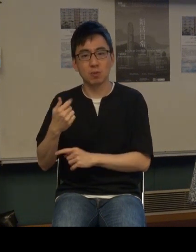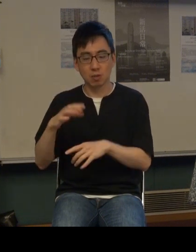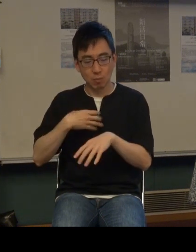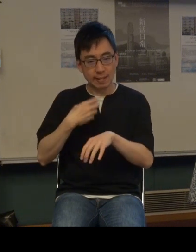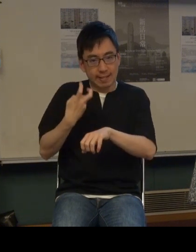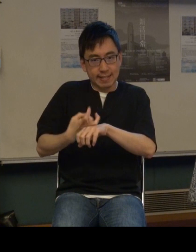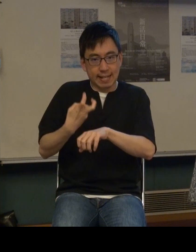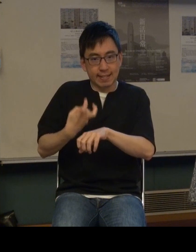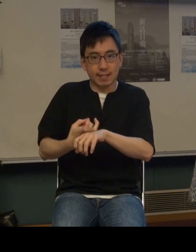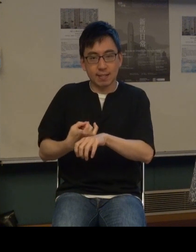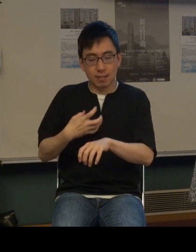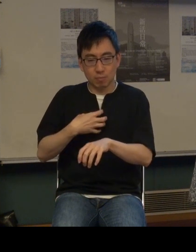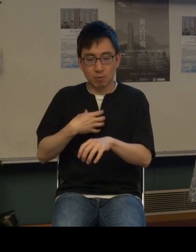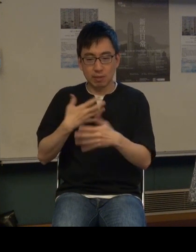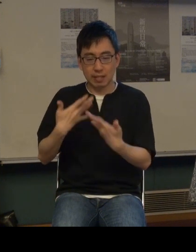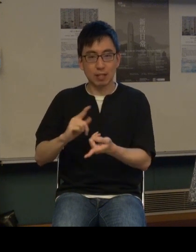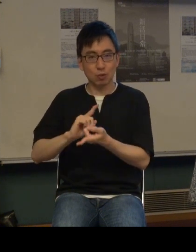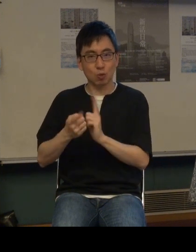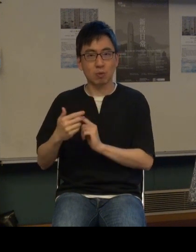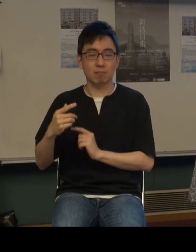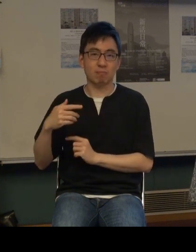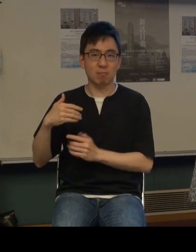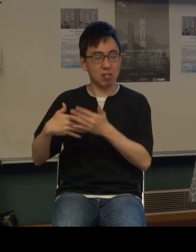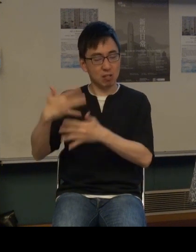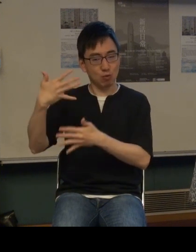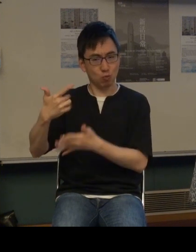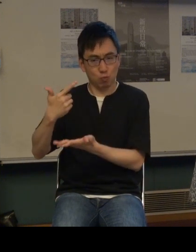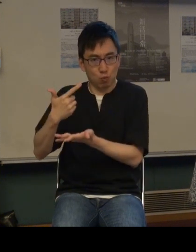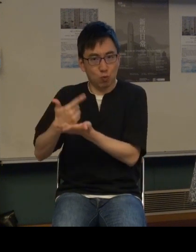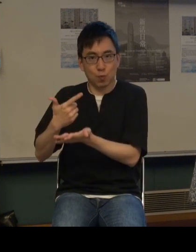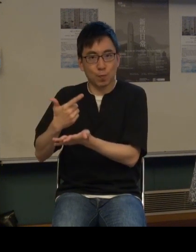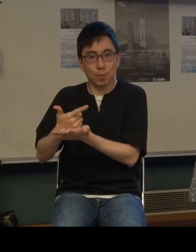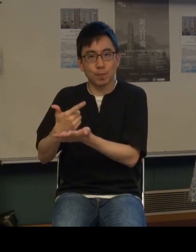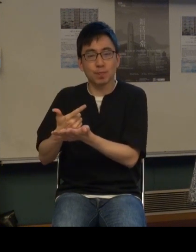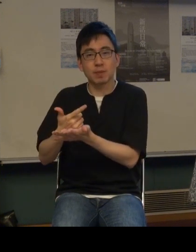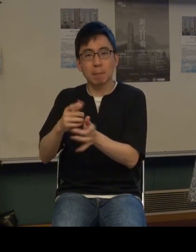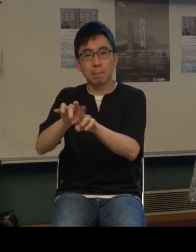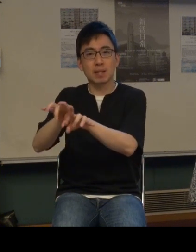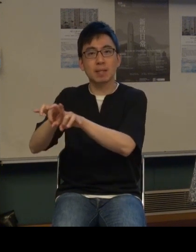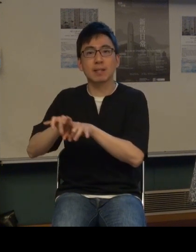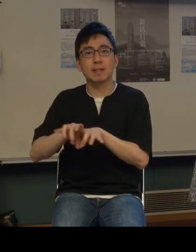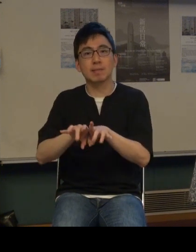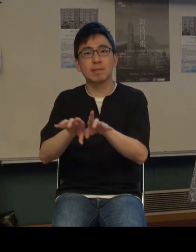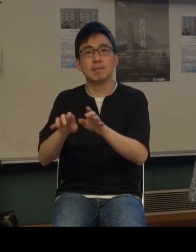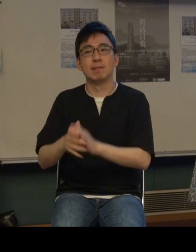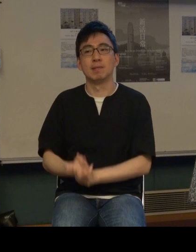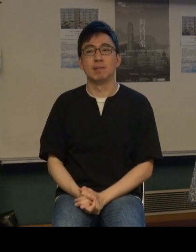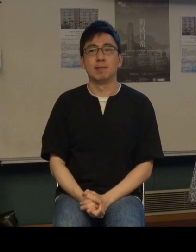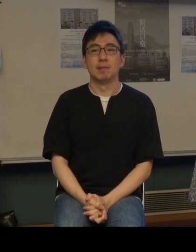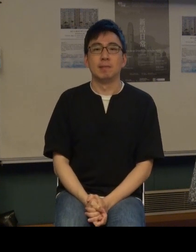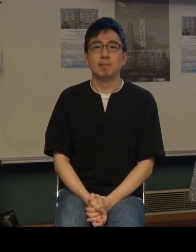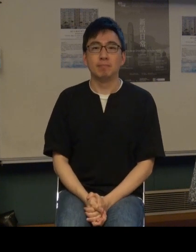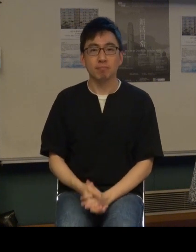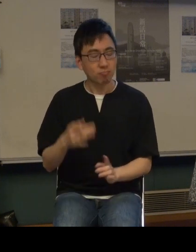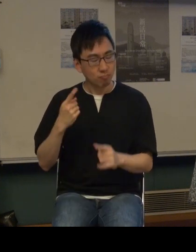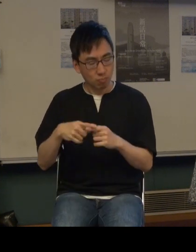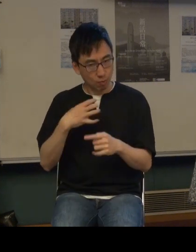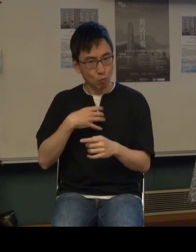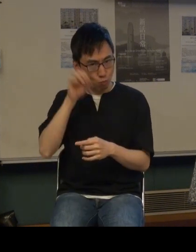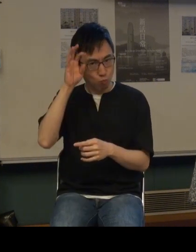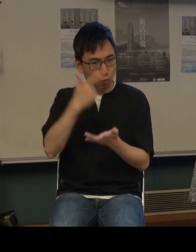屎就是我們現在現代建築的一個很主要的一個的建築的材料，他很提